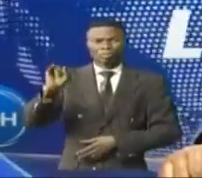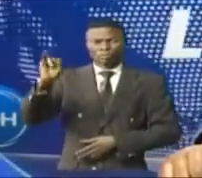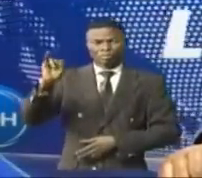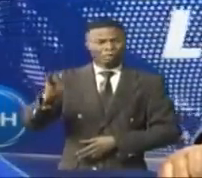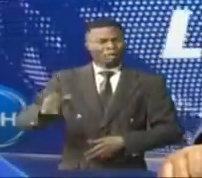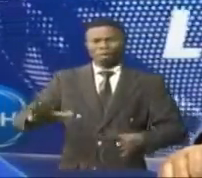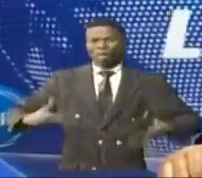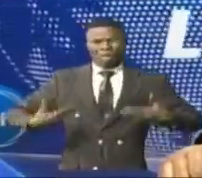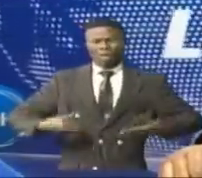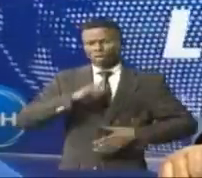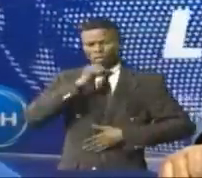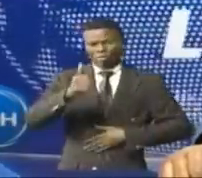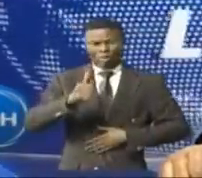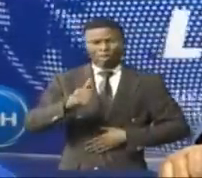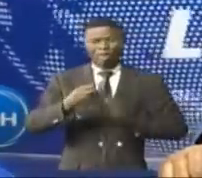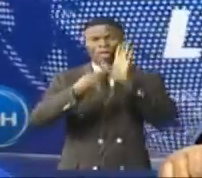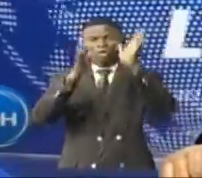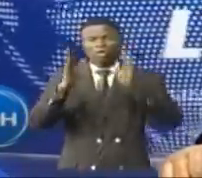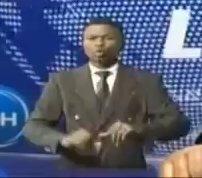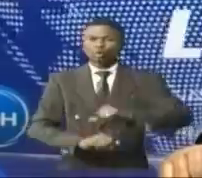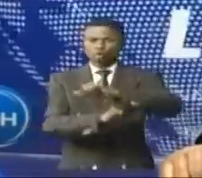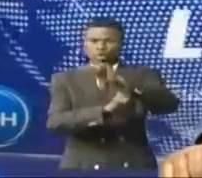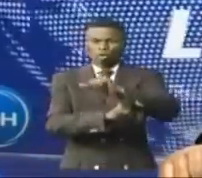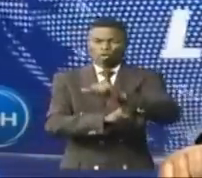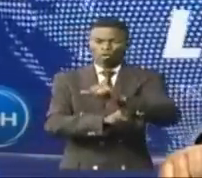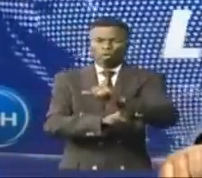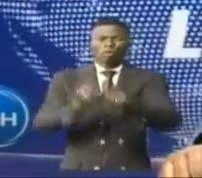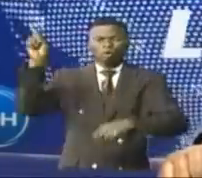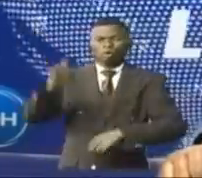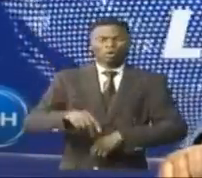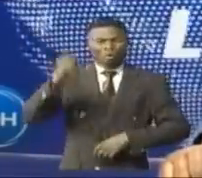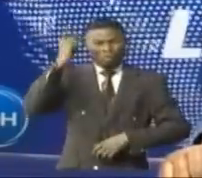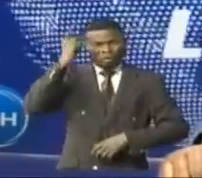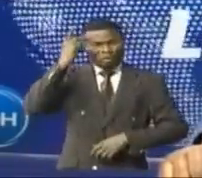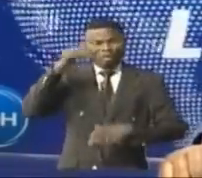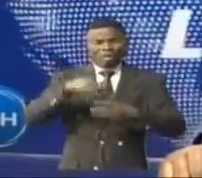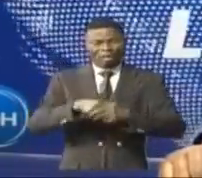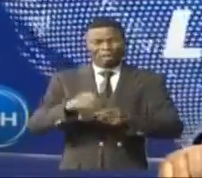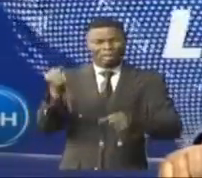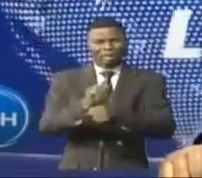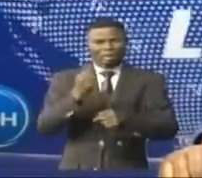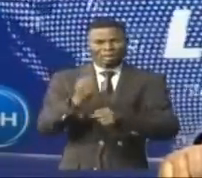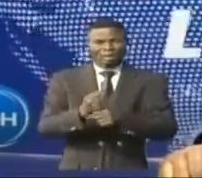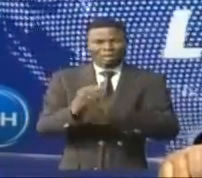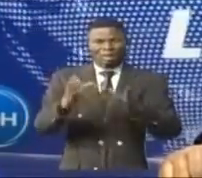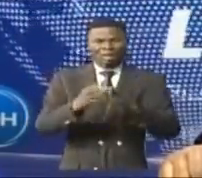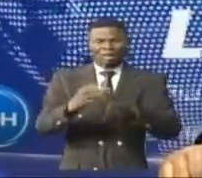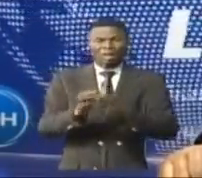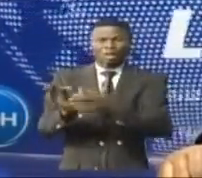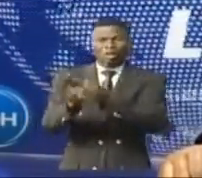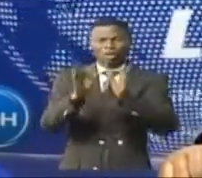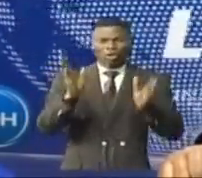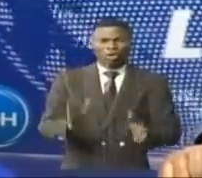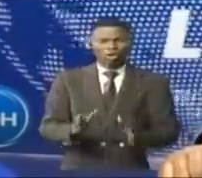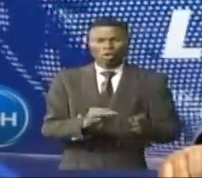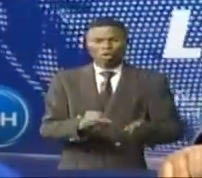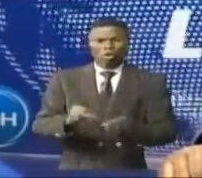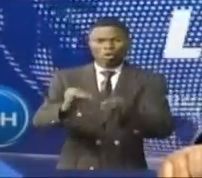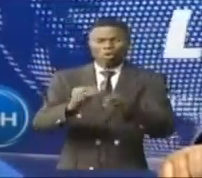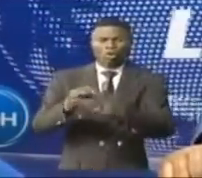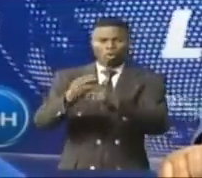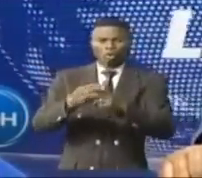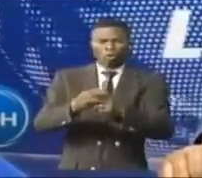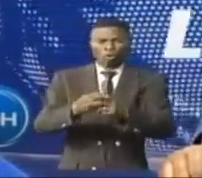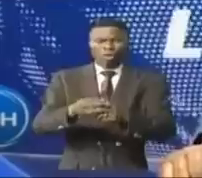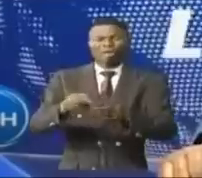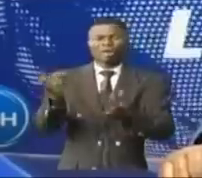représentant RDC a exprimé le soutien du Kremlin à Kinshasa au cours d'une séance de travail avec le coordonnateur du mécanisme de suivi de